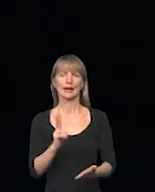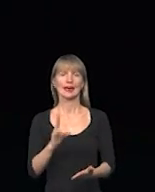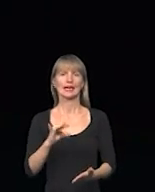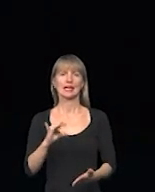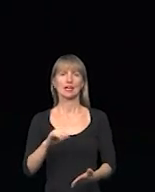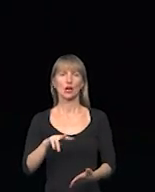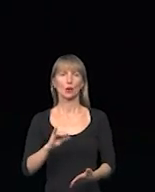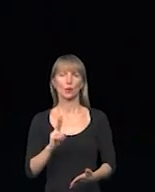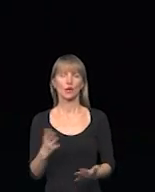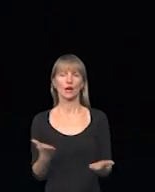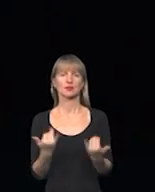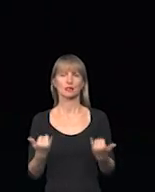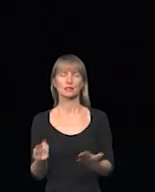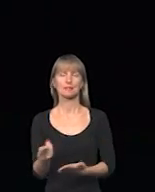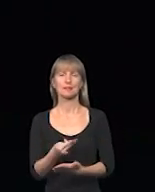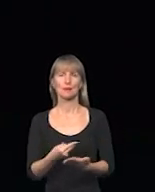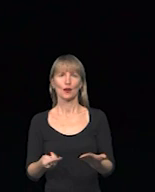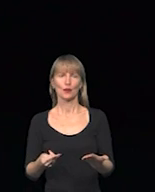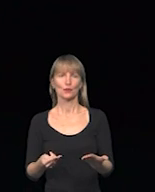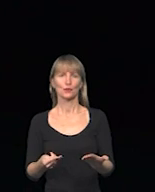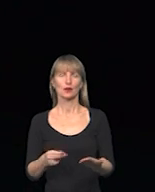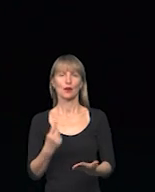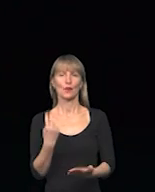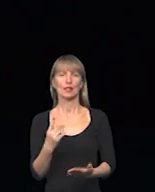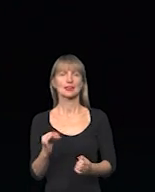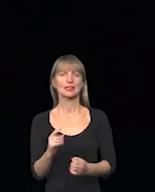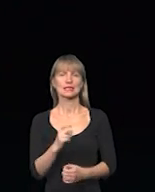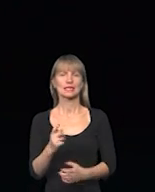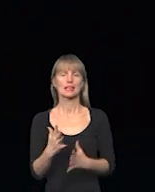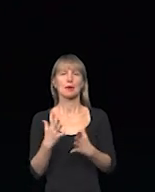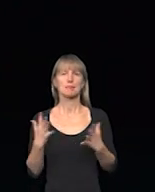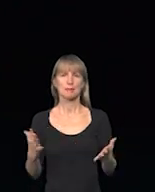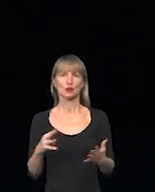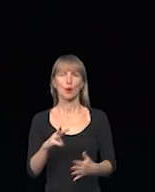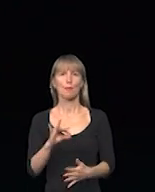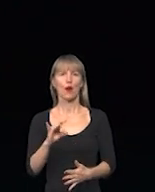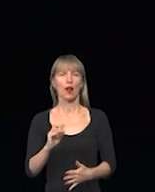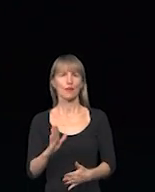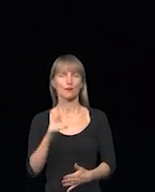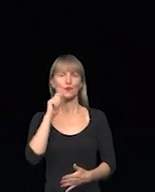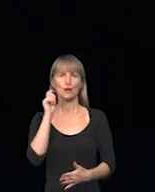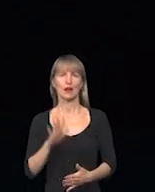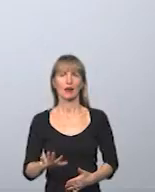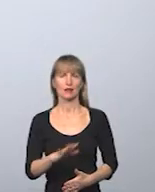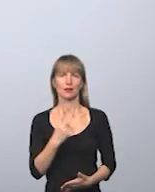яка нині малює один із найбільших муралів в Україні. Тож,